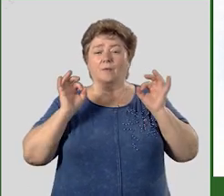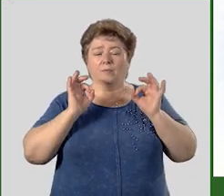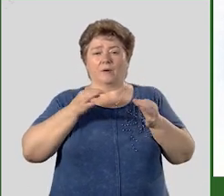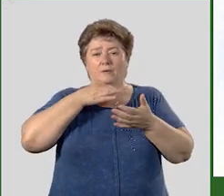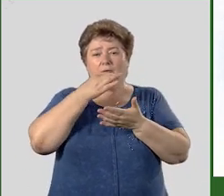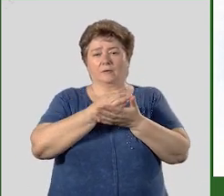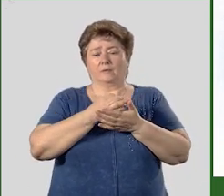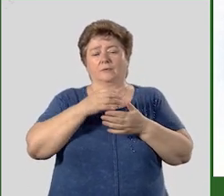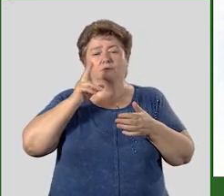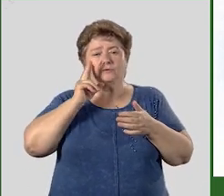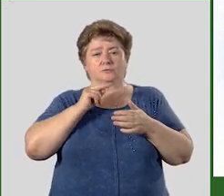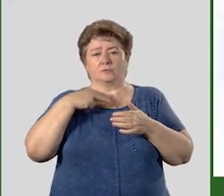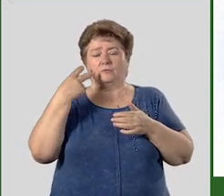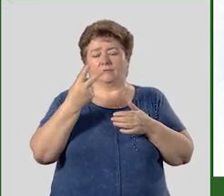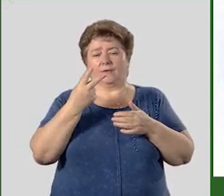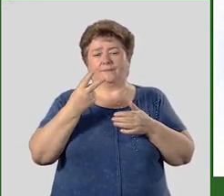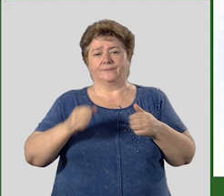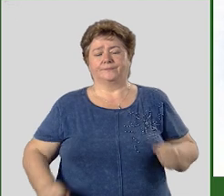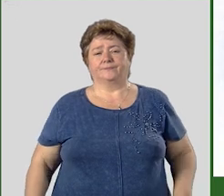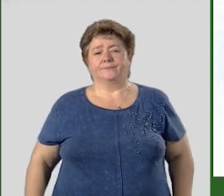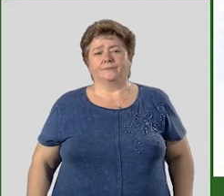Правильный ответ под цифрой 2.